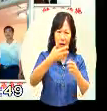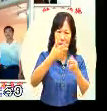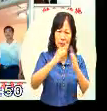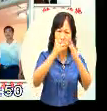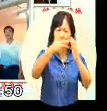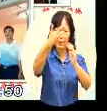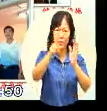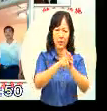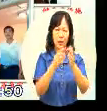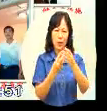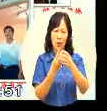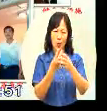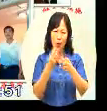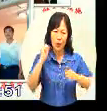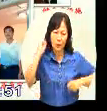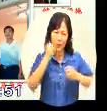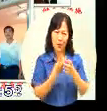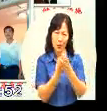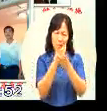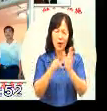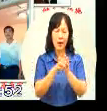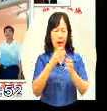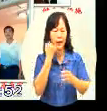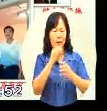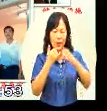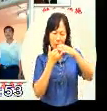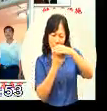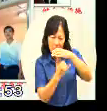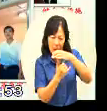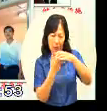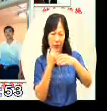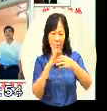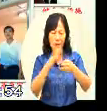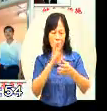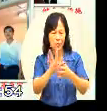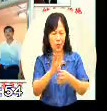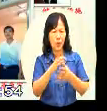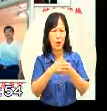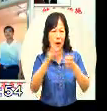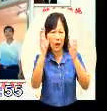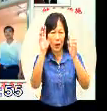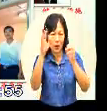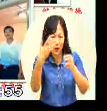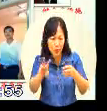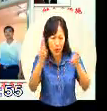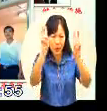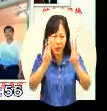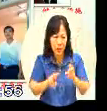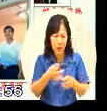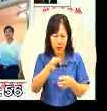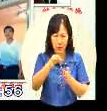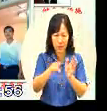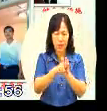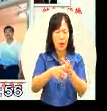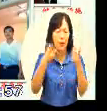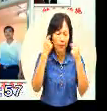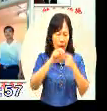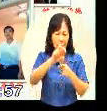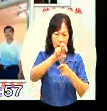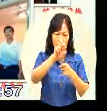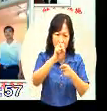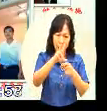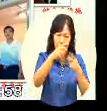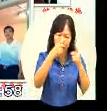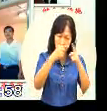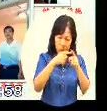箱，有蒸汽室。所以呢我们的水电费，高雄市议会明明才200多人，我